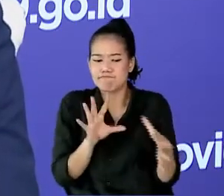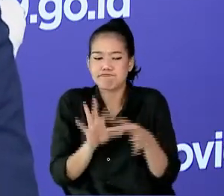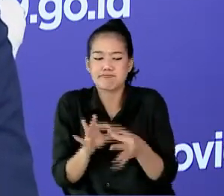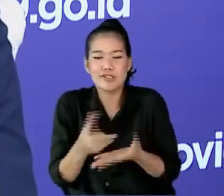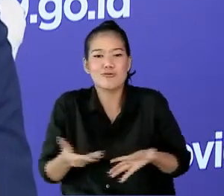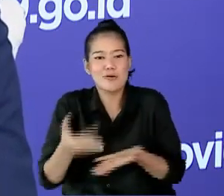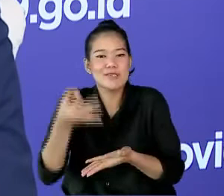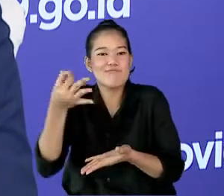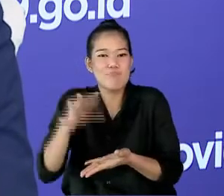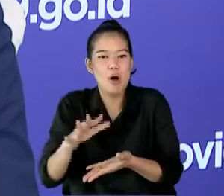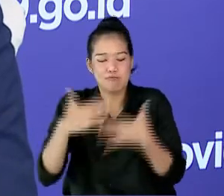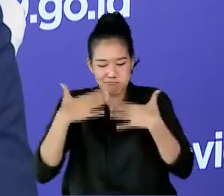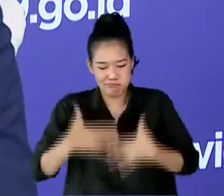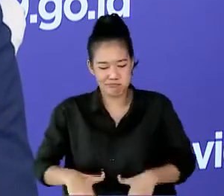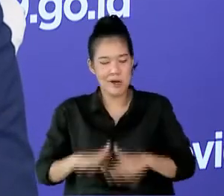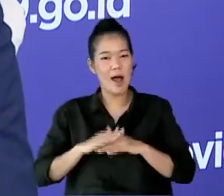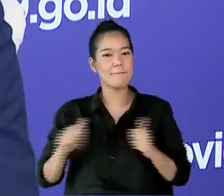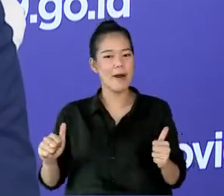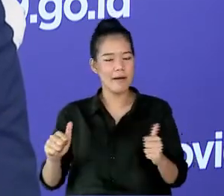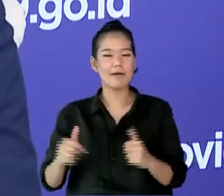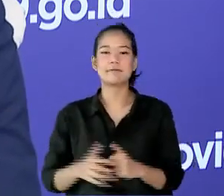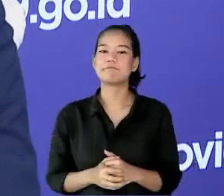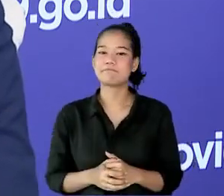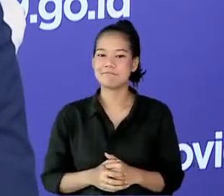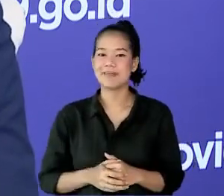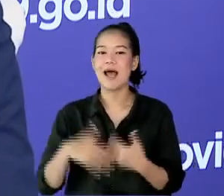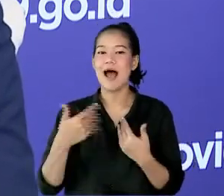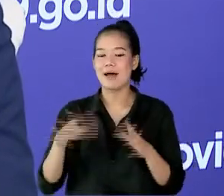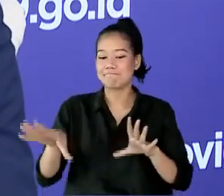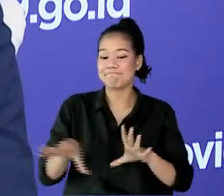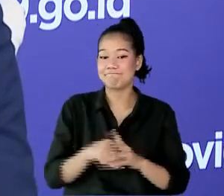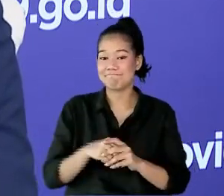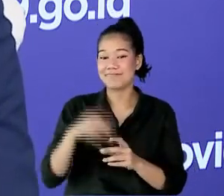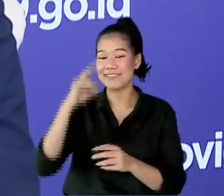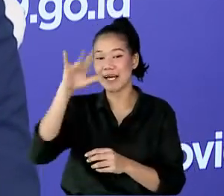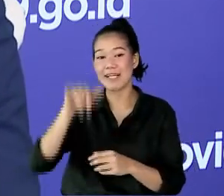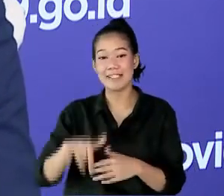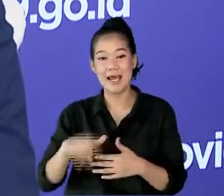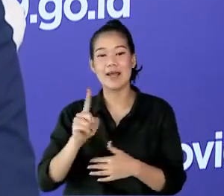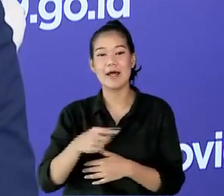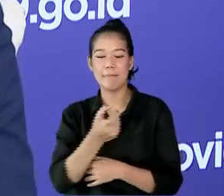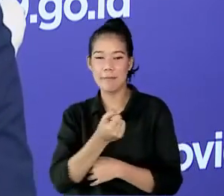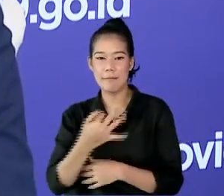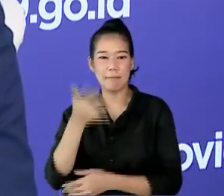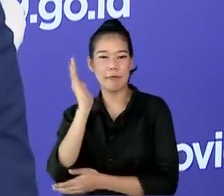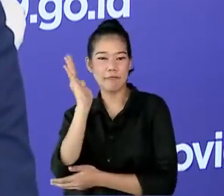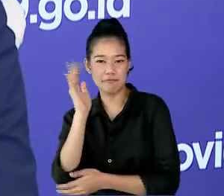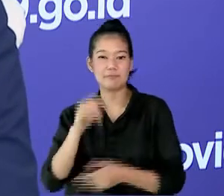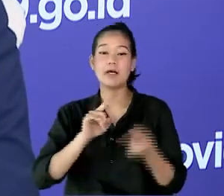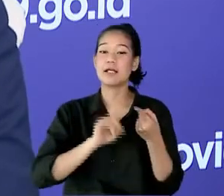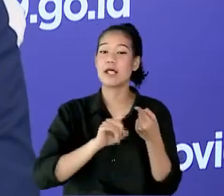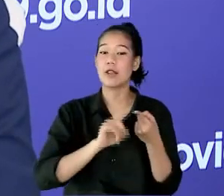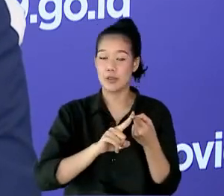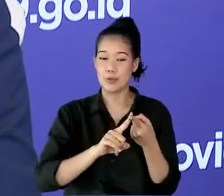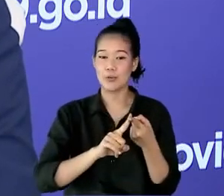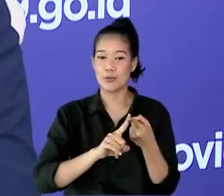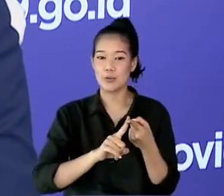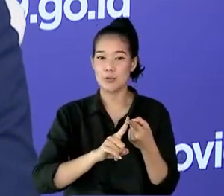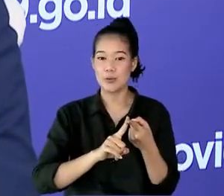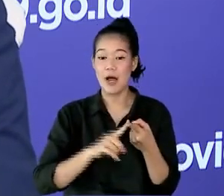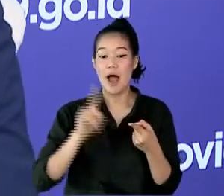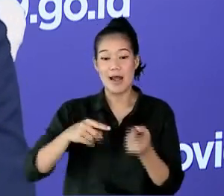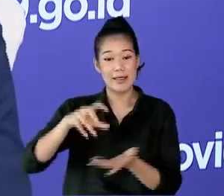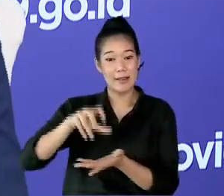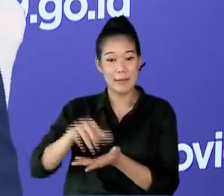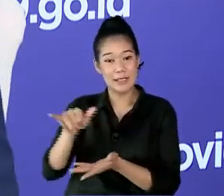agar aman dari terinfeksi COVID-19? Telah bersama kita siang hari ini sejumlah narasumber. Yang pertama telah hadir bersama saya